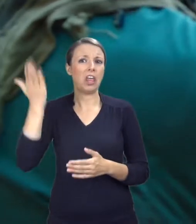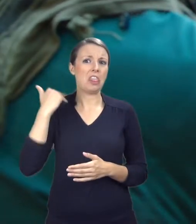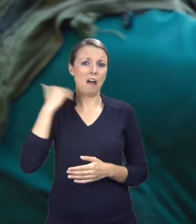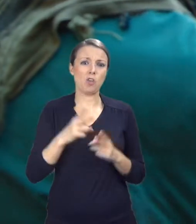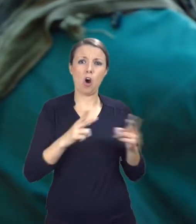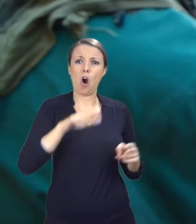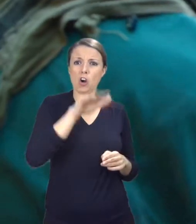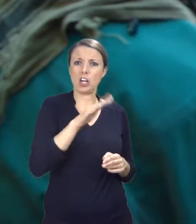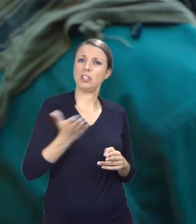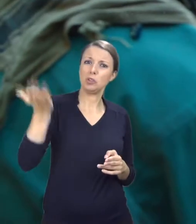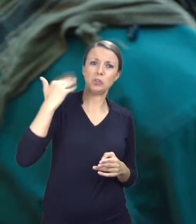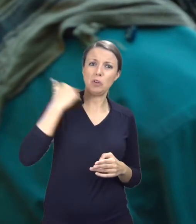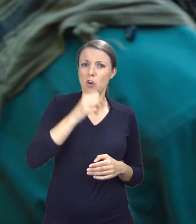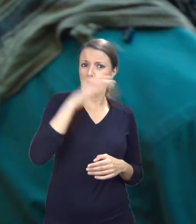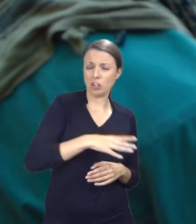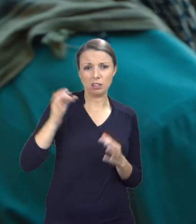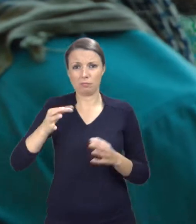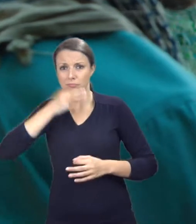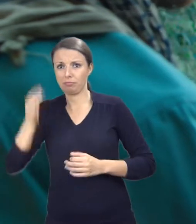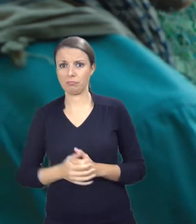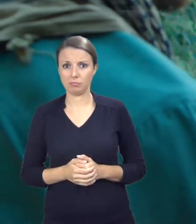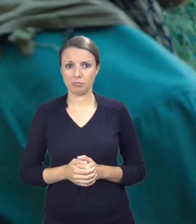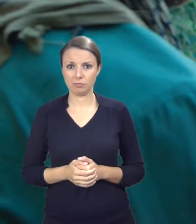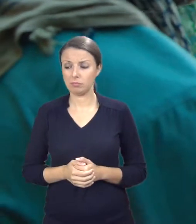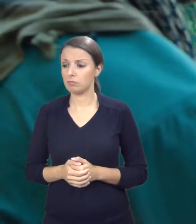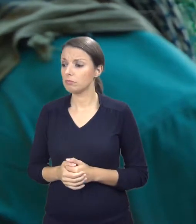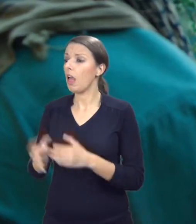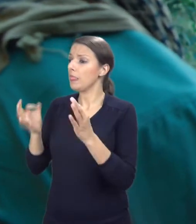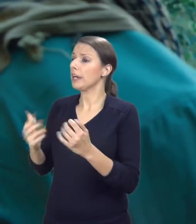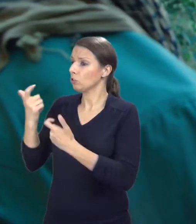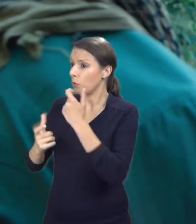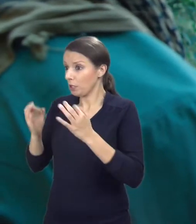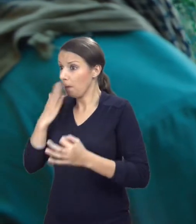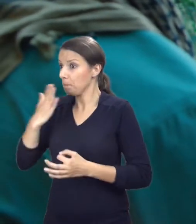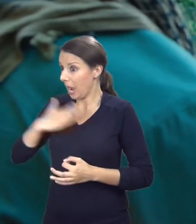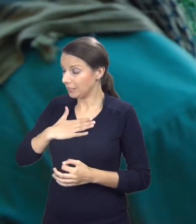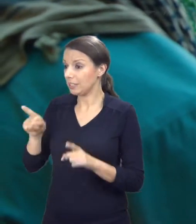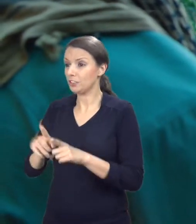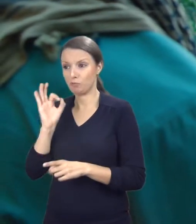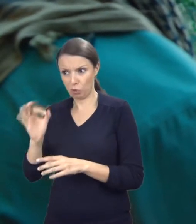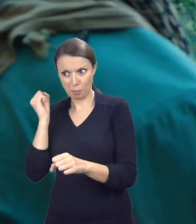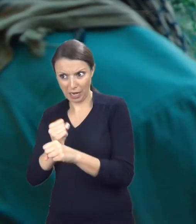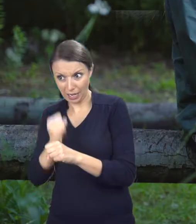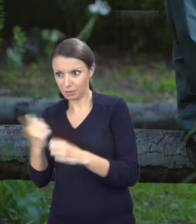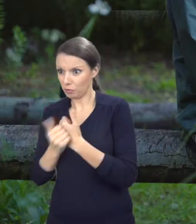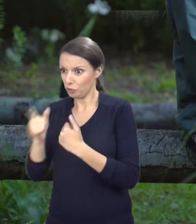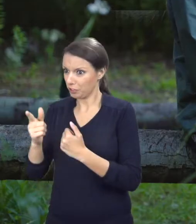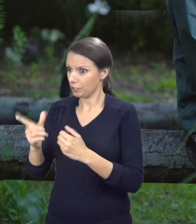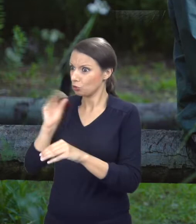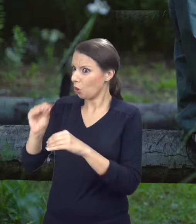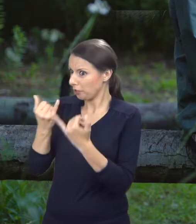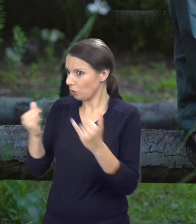co robisz, jest nie tylko Twoją pasją, ale to też jest Twoja praca, bo właśnie realizujesz takie szkolenia.